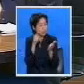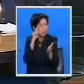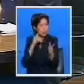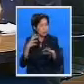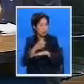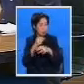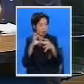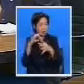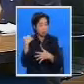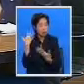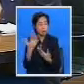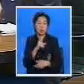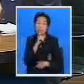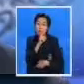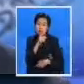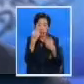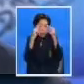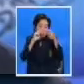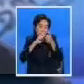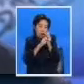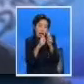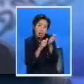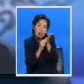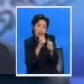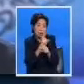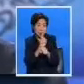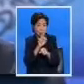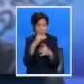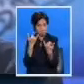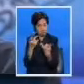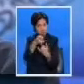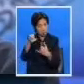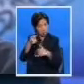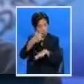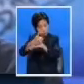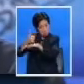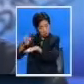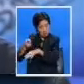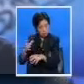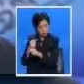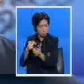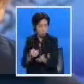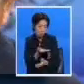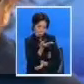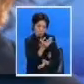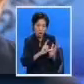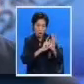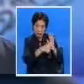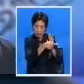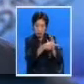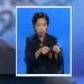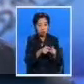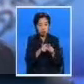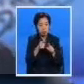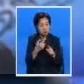ท่านนายกจะทำยังไงเพราะว่าอนิจจาวดีเขาขอให้ราชเลขายับยั้งฎีกาแต่รัฐบาลก็ดู